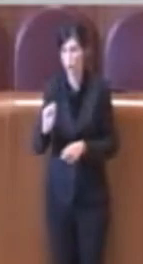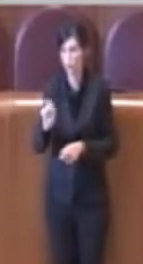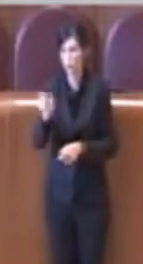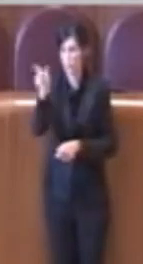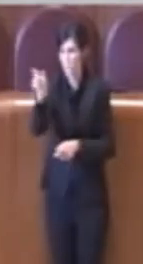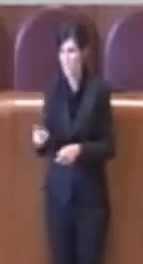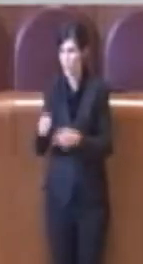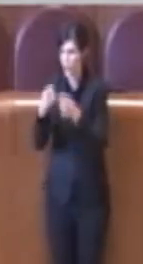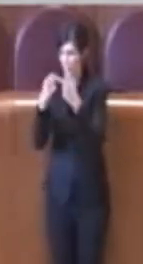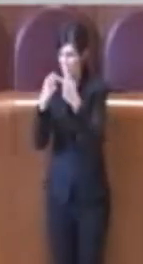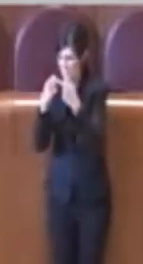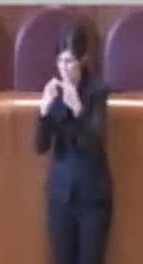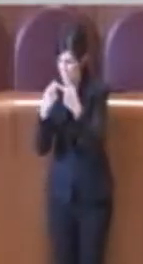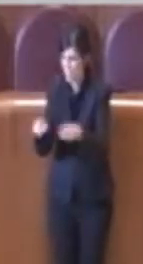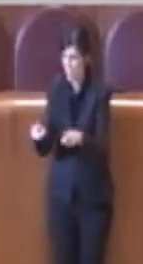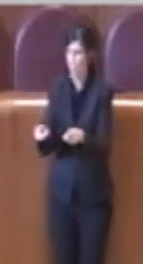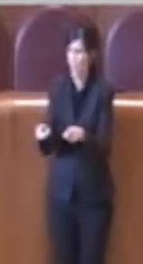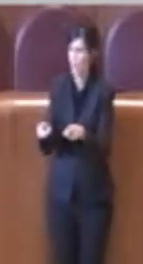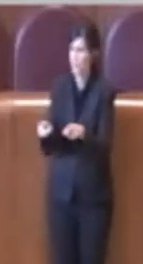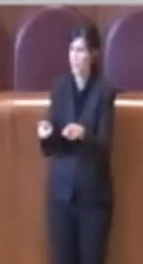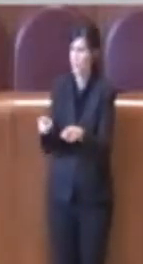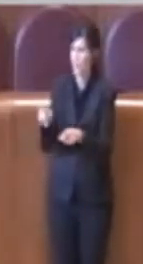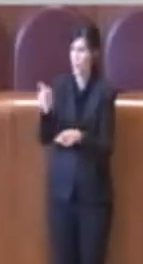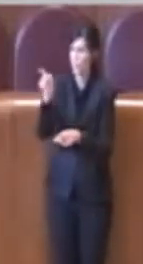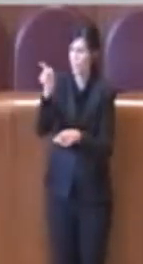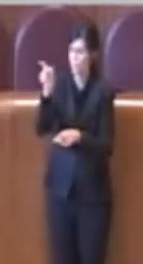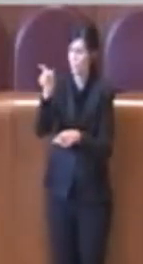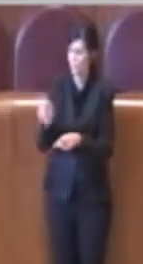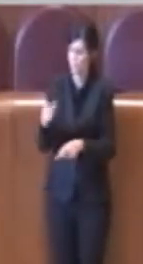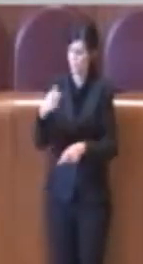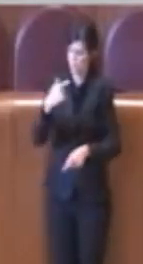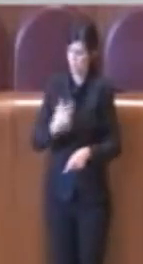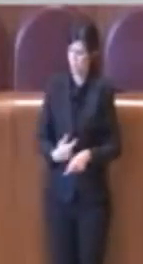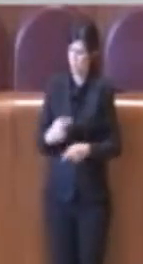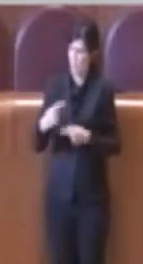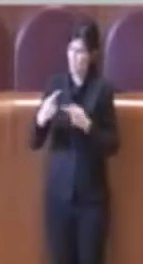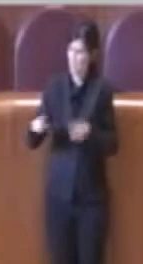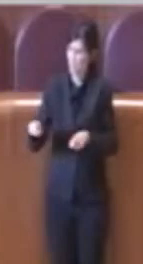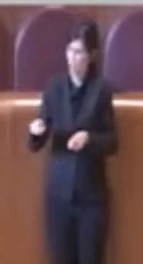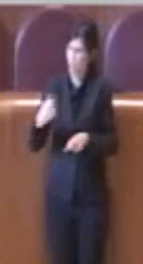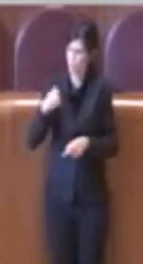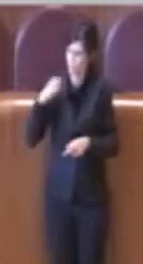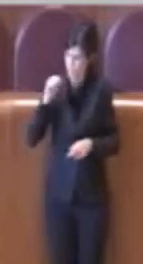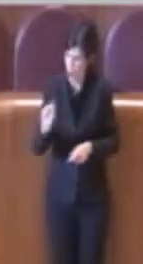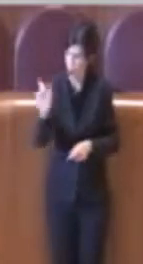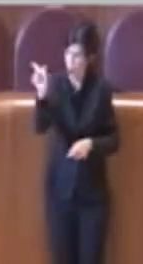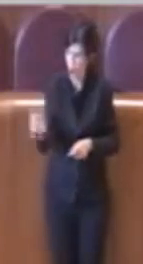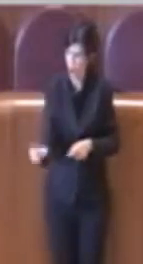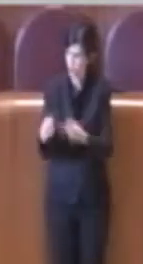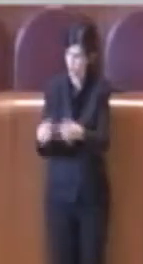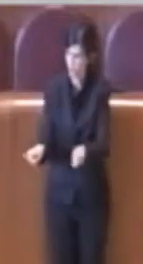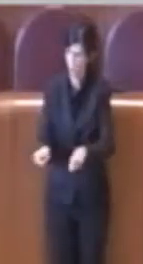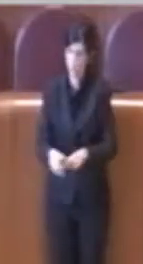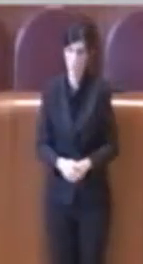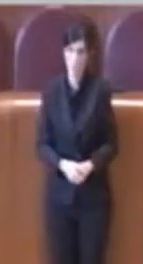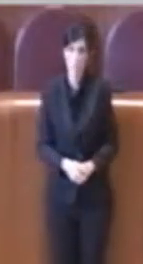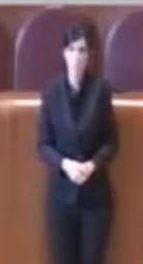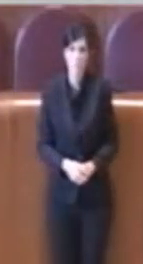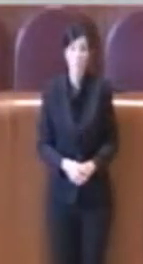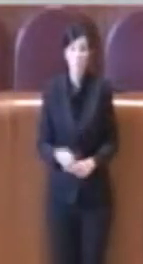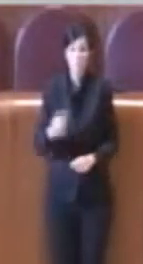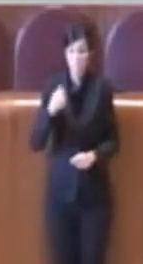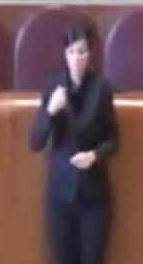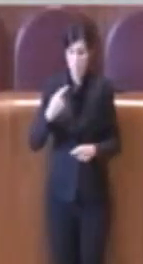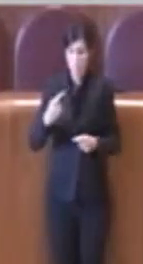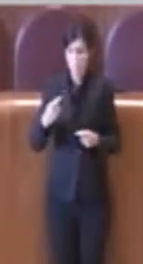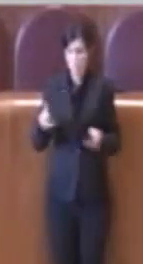diverso, verso l'altro da sé, è qualcosa che ci pervade. E allora vorrei ricordare che anche in quest'Aula